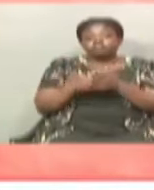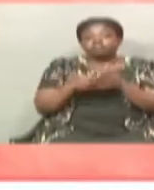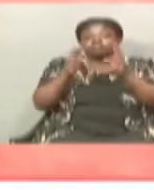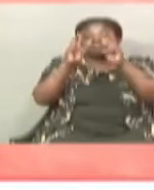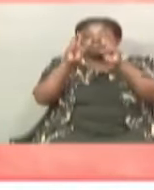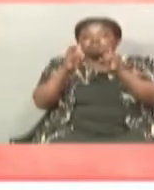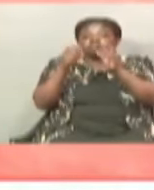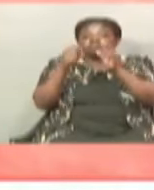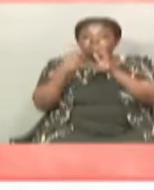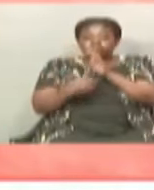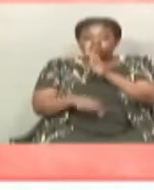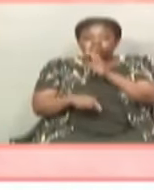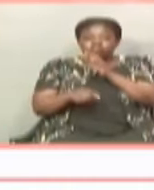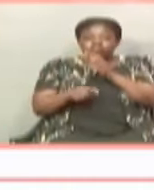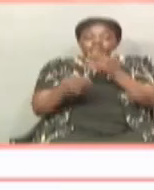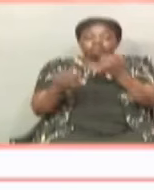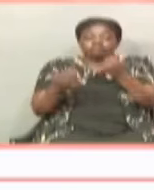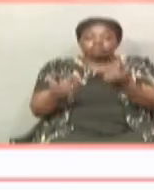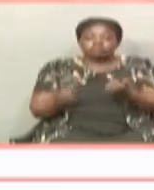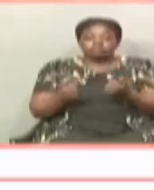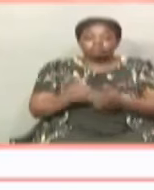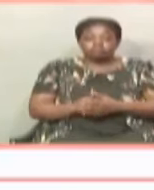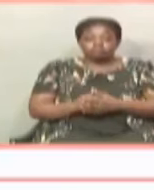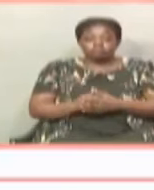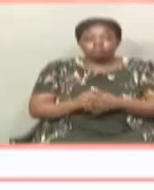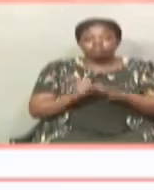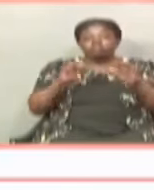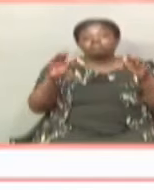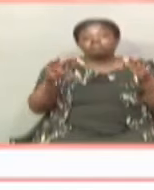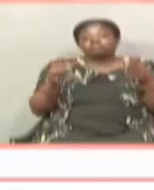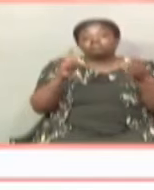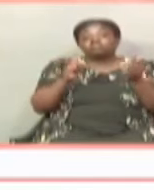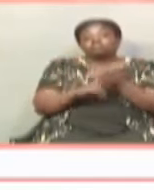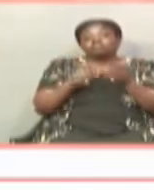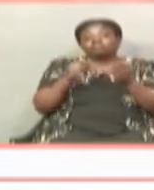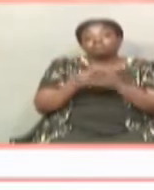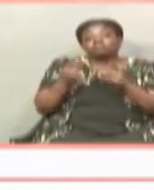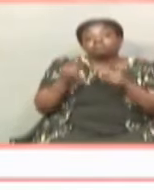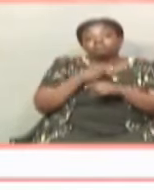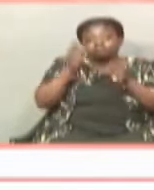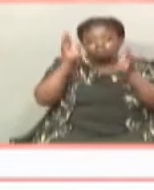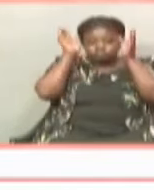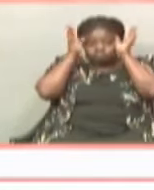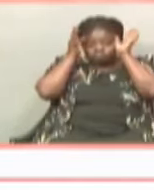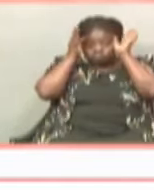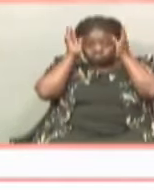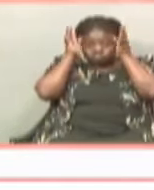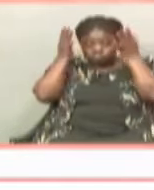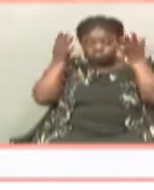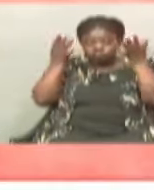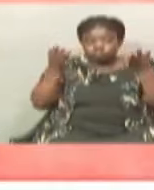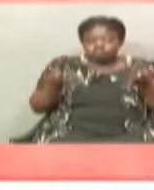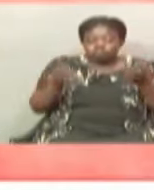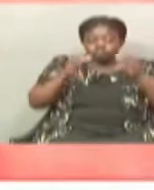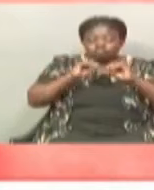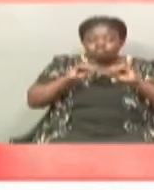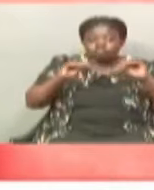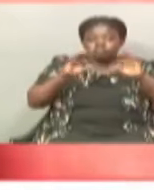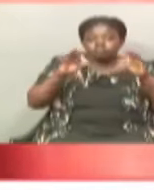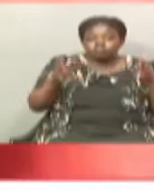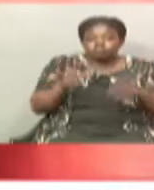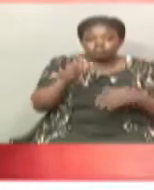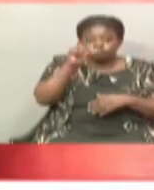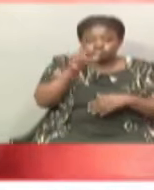omukulu oguliwo nti tufunye tutya sente okuva mu kamyu. Era tugenda kusomesa butya omuntu